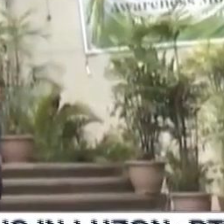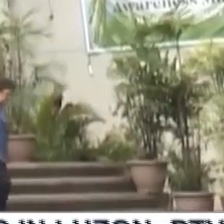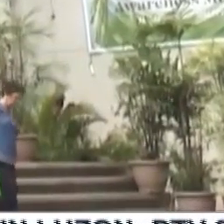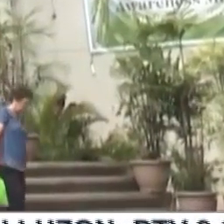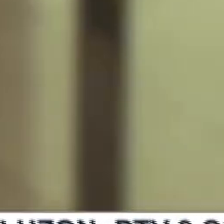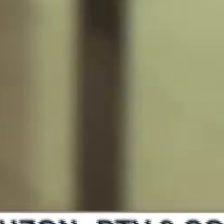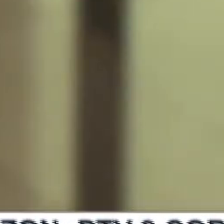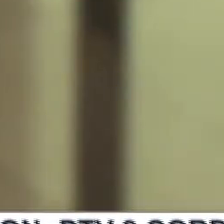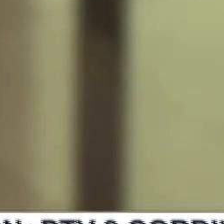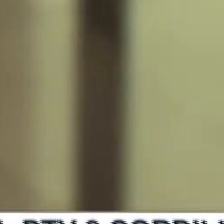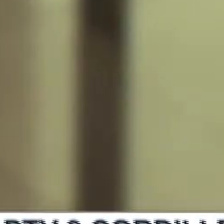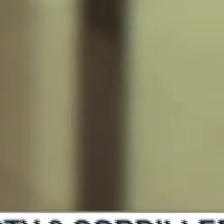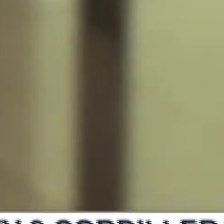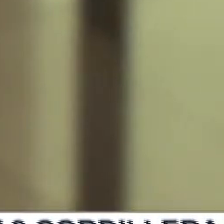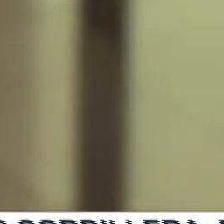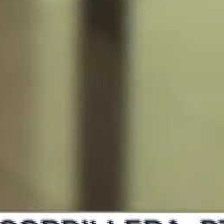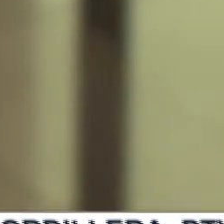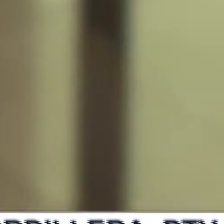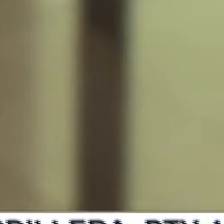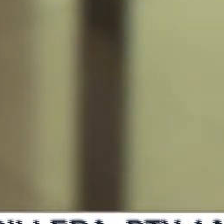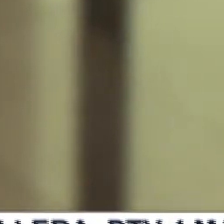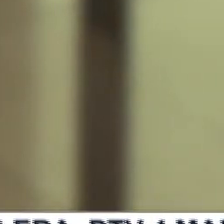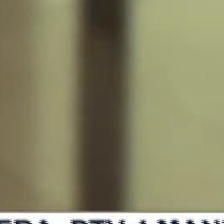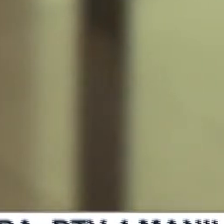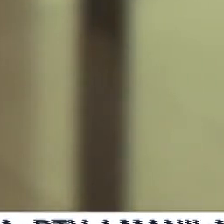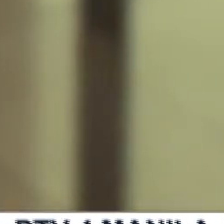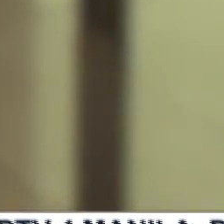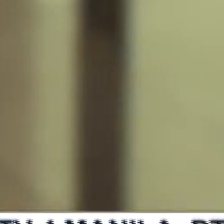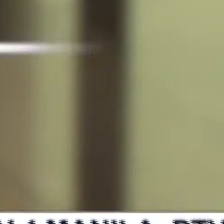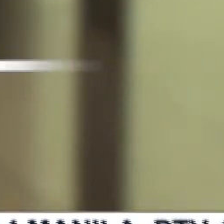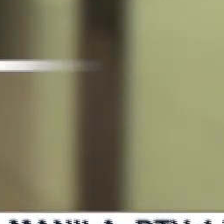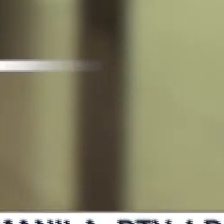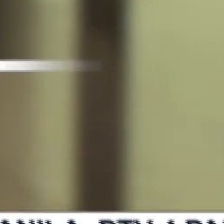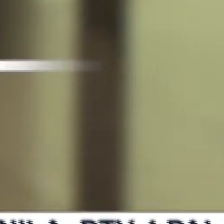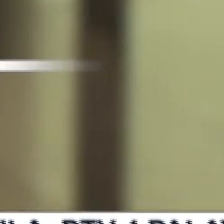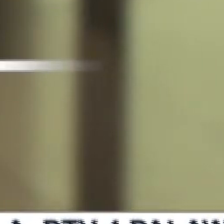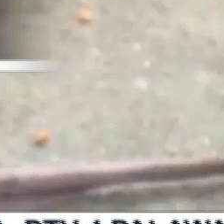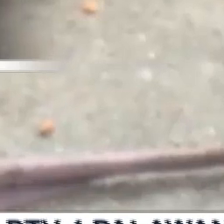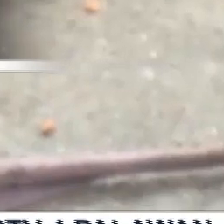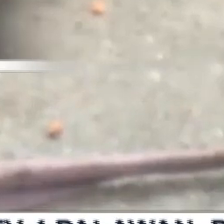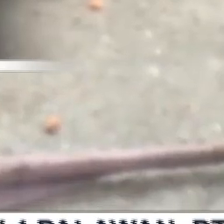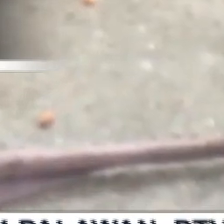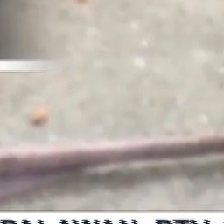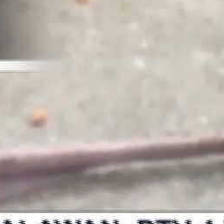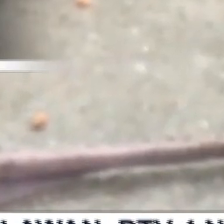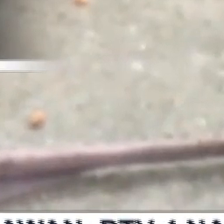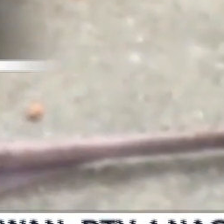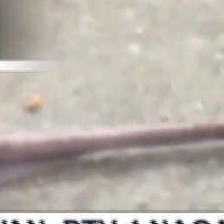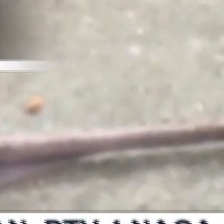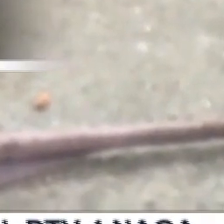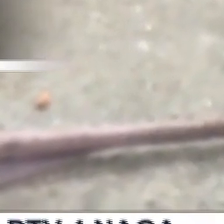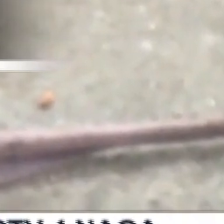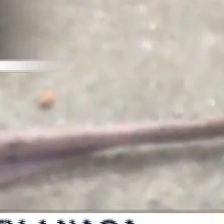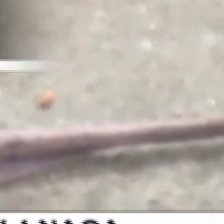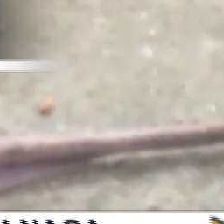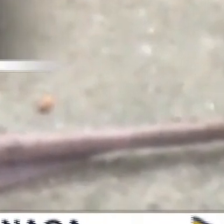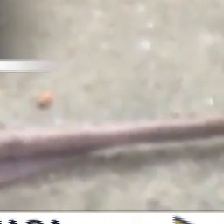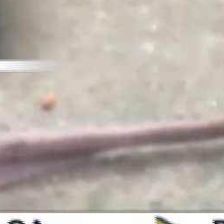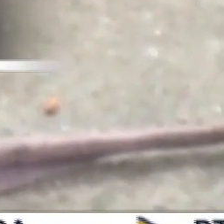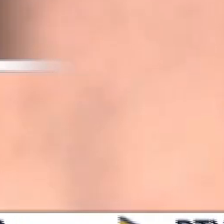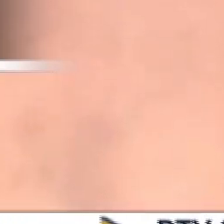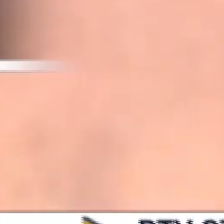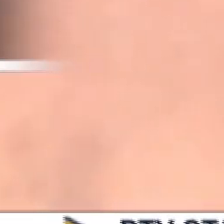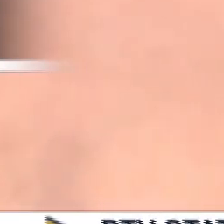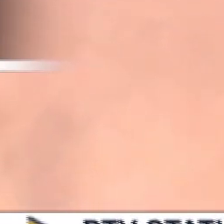cybersecurity professionals. Alinsunod din sa direktiba ni President Marcos na kapag generate na higit 50 million na digital IDs ang